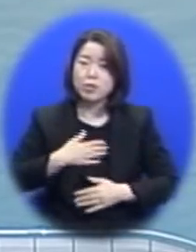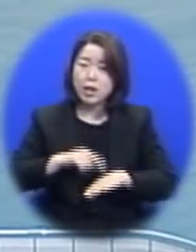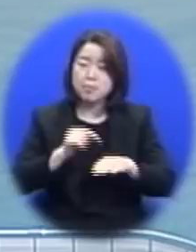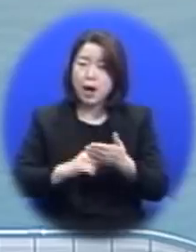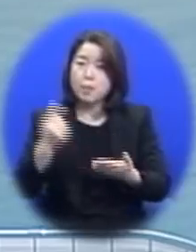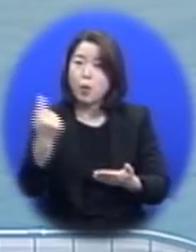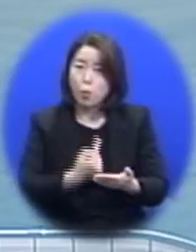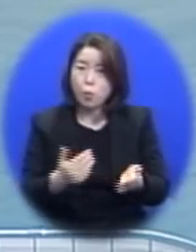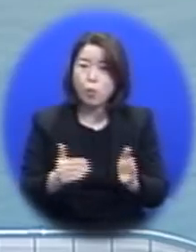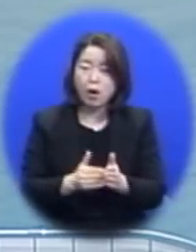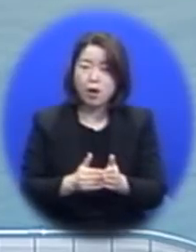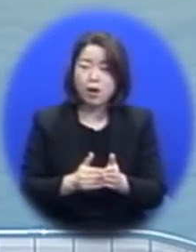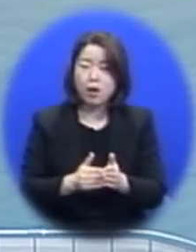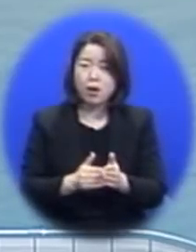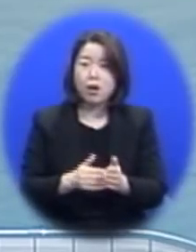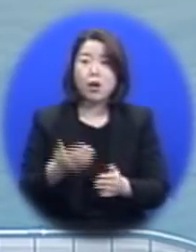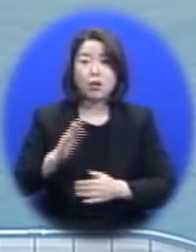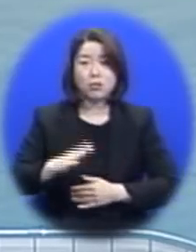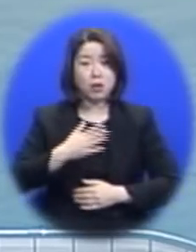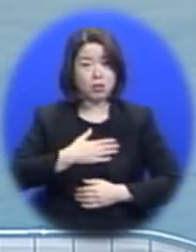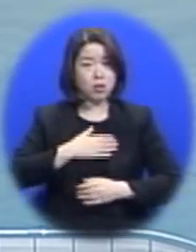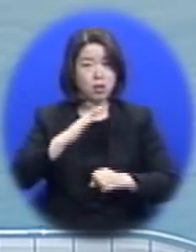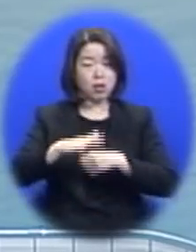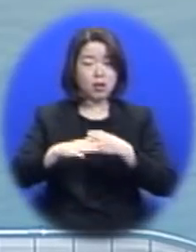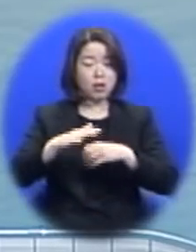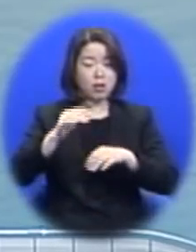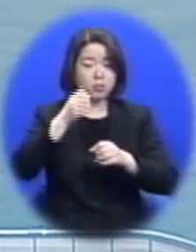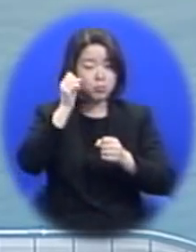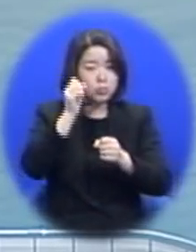오셨는데 내가 성격이